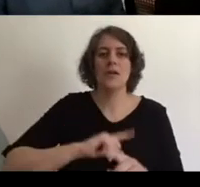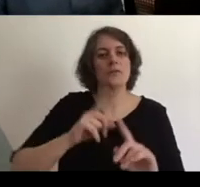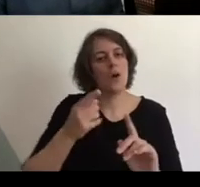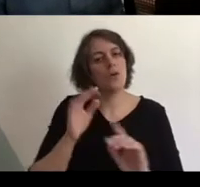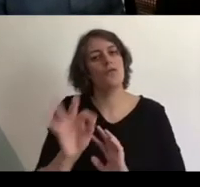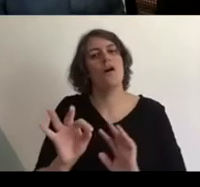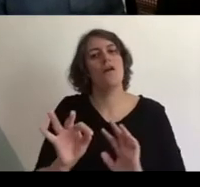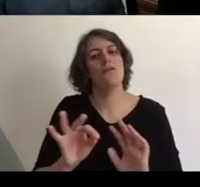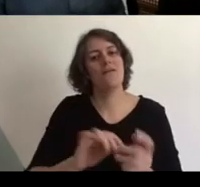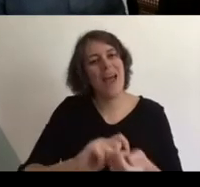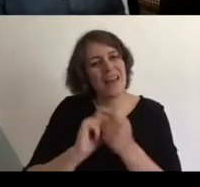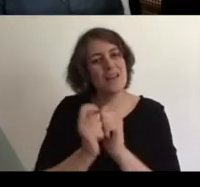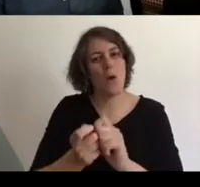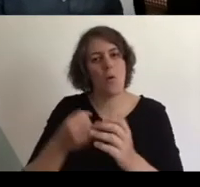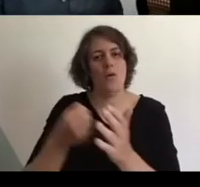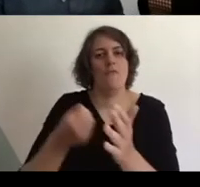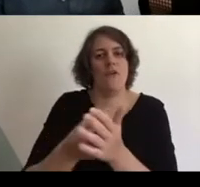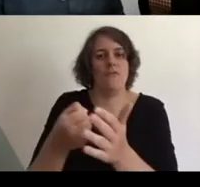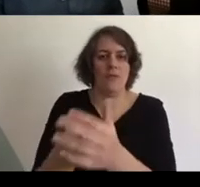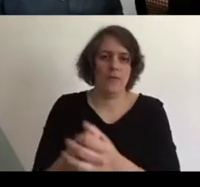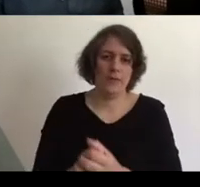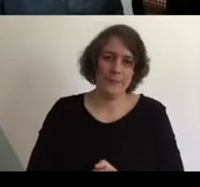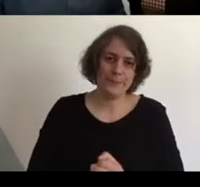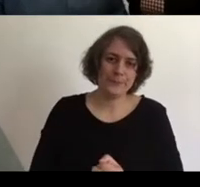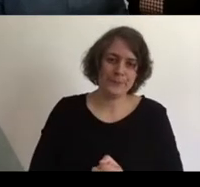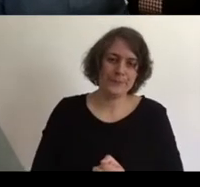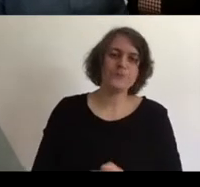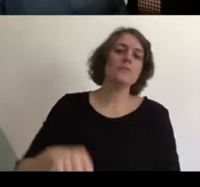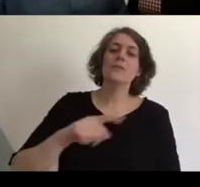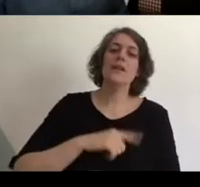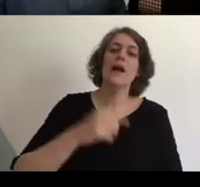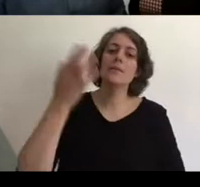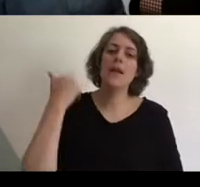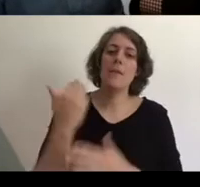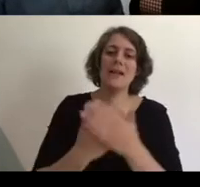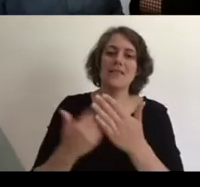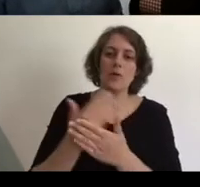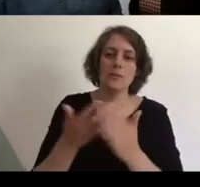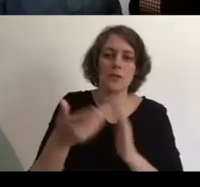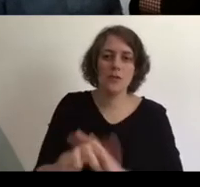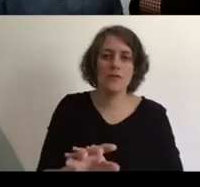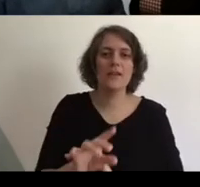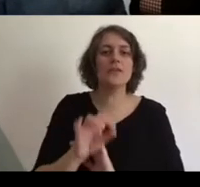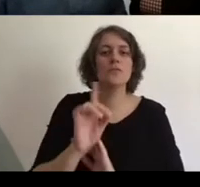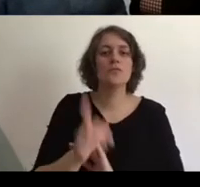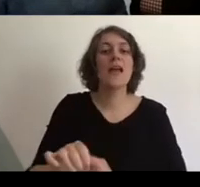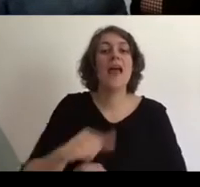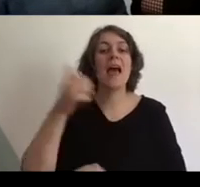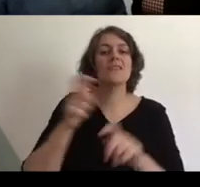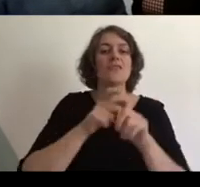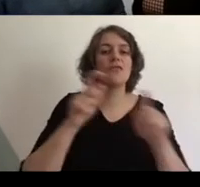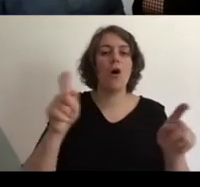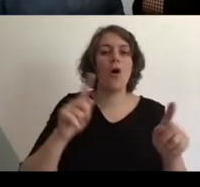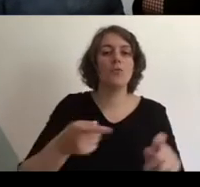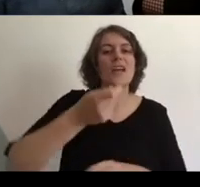ich es dann gesehen. Und der Mann, als ich noch meine Ausbildung gemacht habe, da musste ich in der ersten Woche den Garten umgraben, habe mich dann beschwert bei meiner